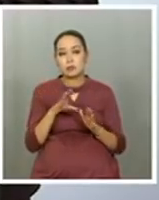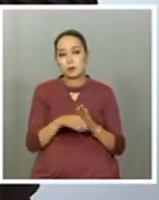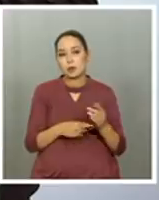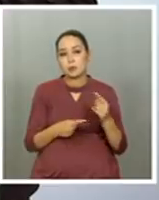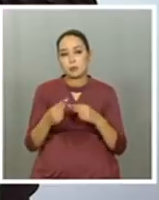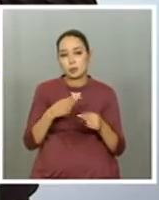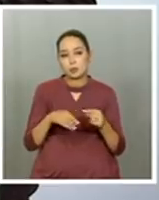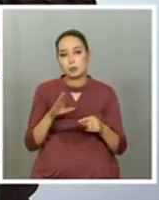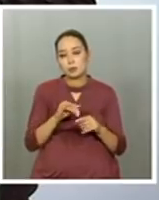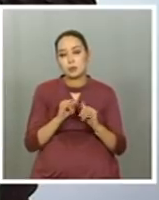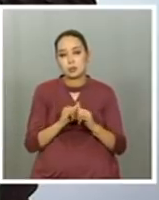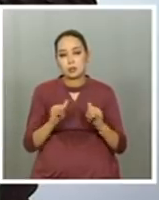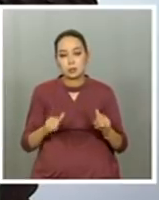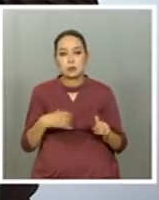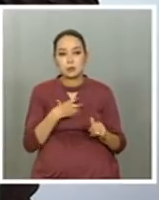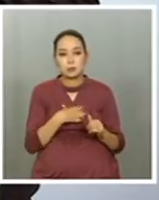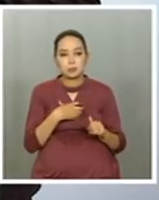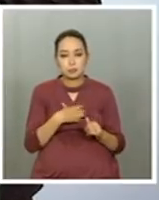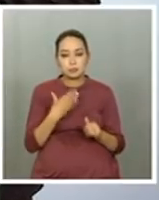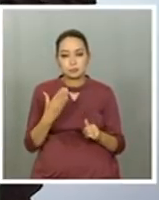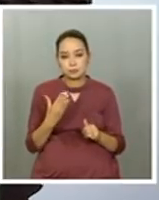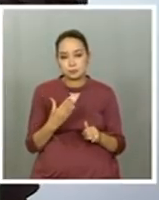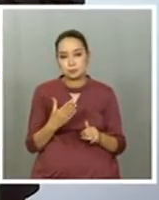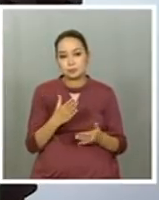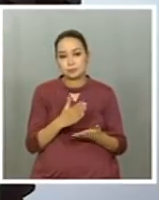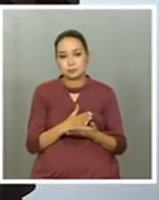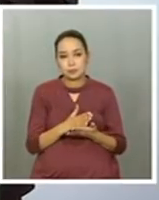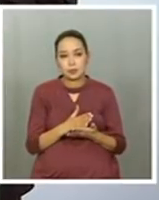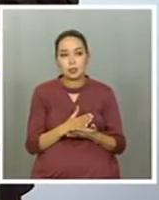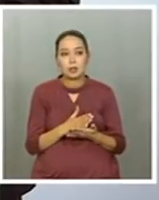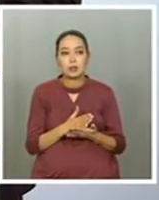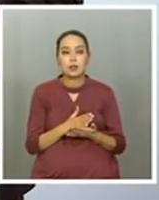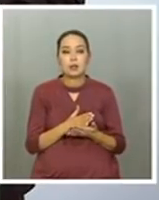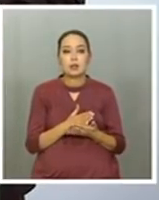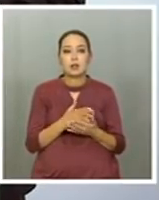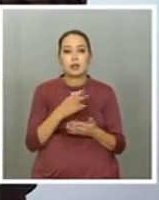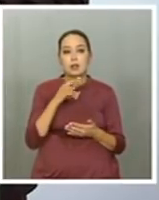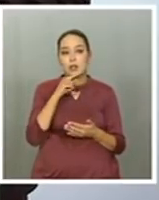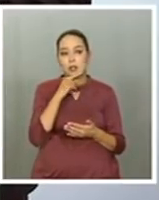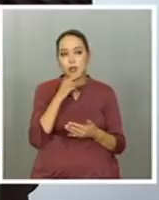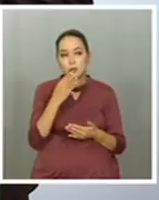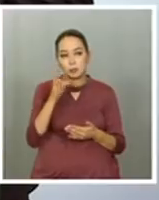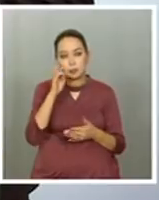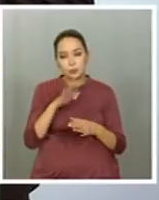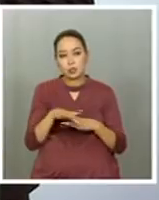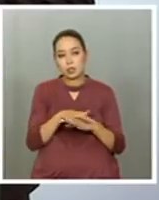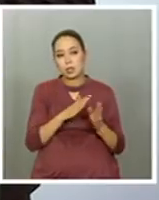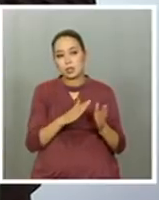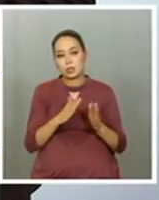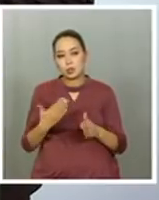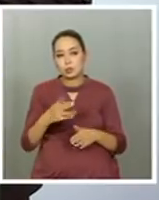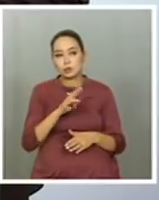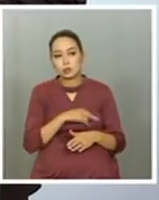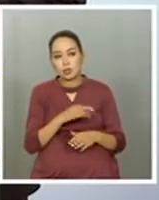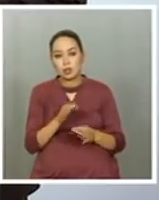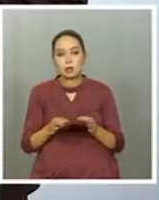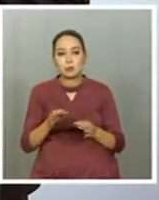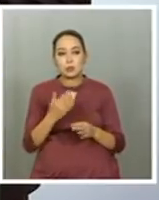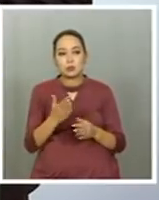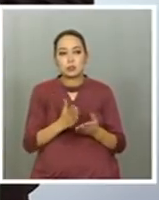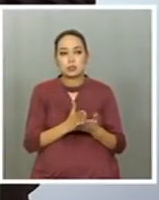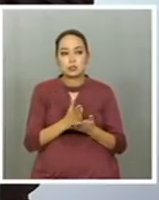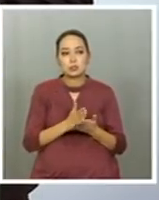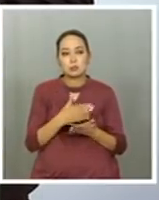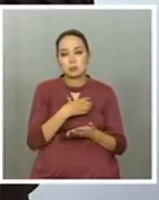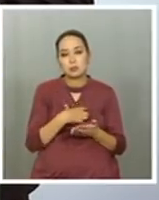даму ол маңызды мәселенің бірі болып саналады. Бұл ретте экономиканы мемлекеттік реттеу жүйесіндегі аймақтық